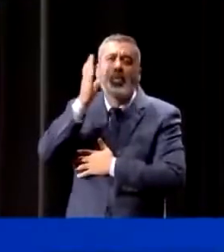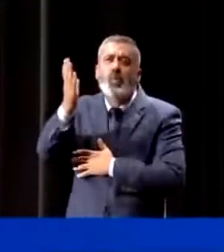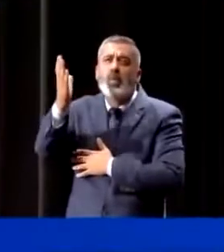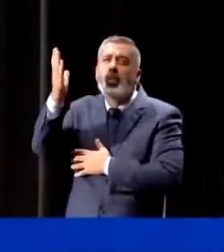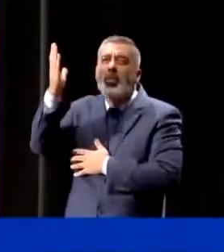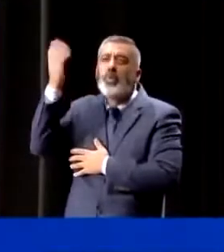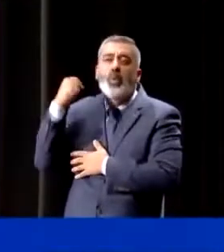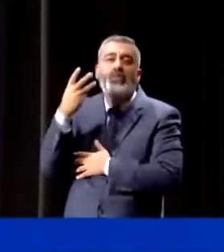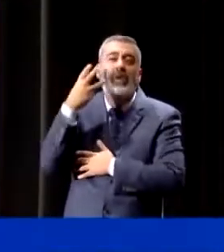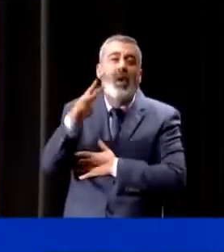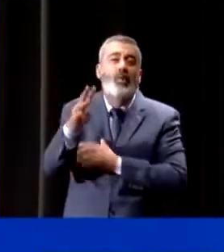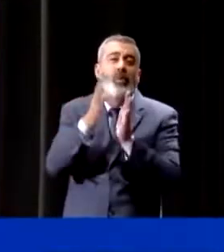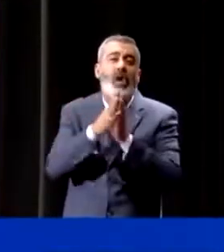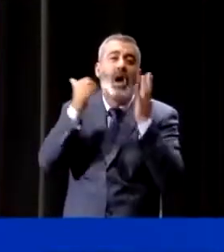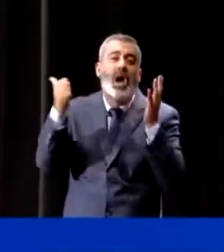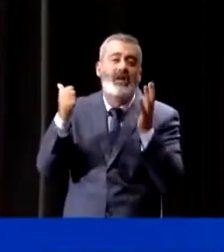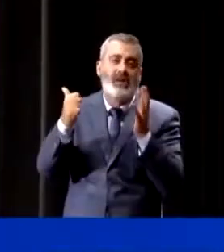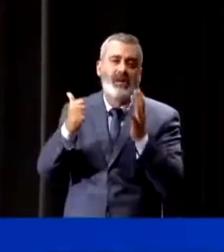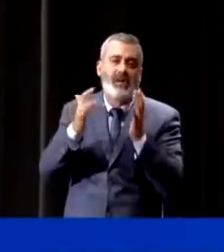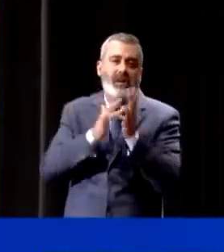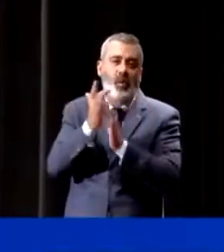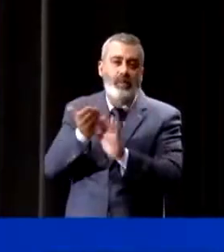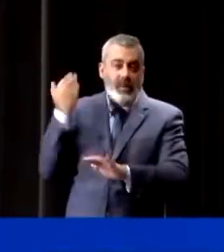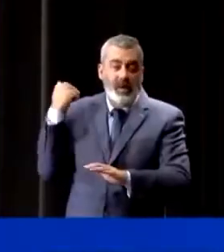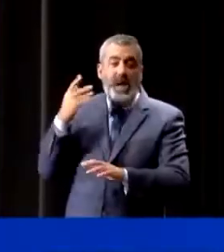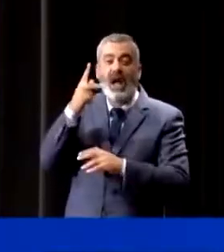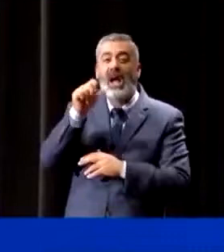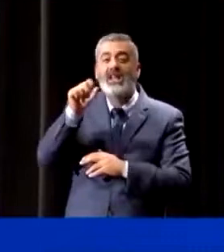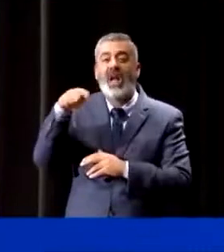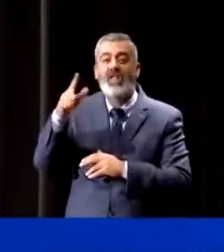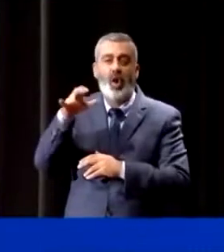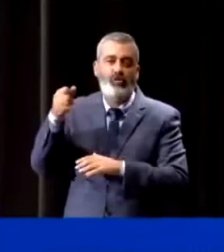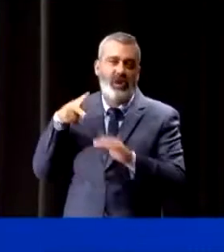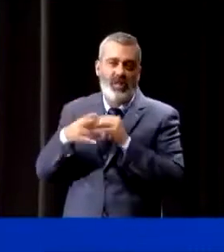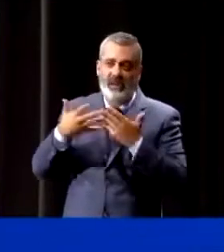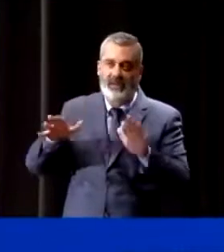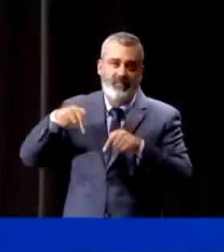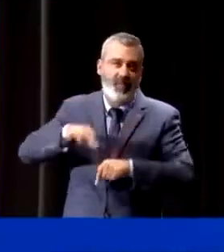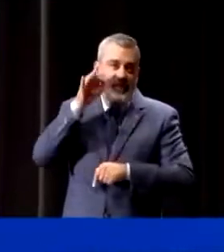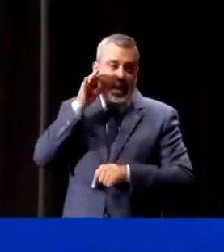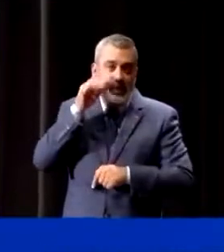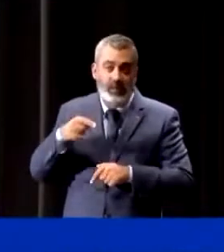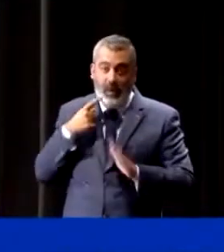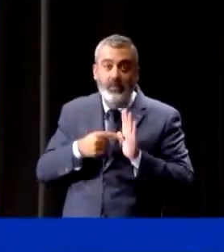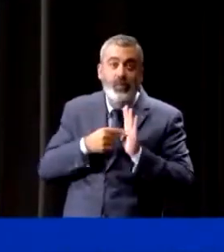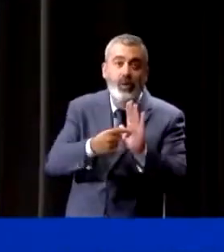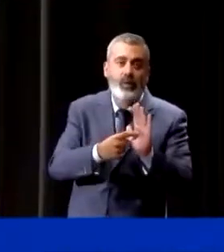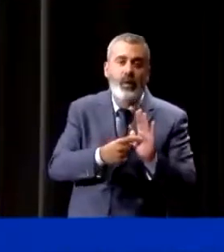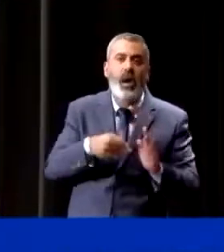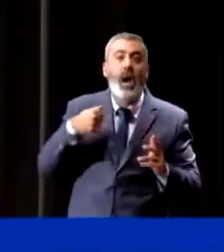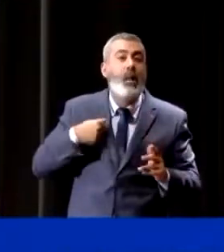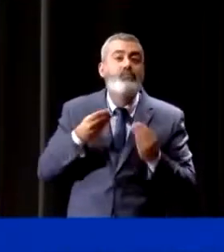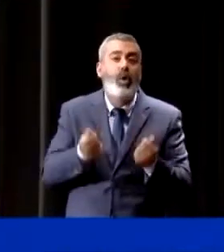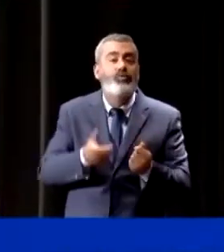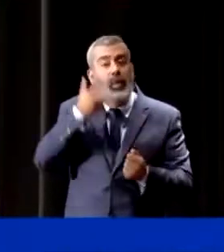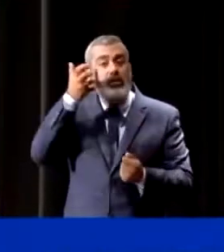ίδρυσή της το 316 από τον Κάσανδρο μέχρι τους τελευταίους αιώνες με πρωτοπόρες και καινοτόμες λύσεις, αξιοποιώντας